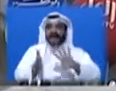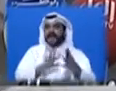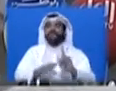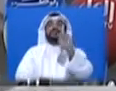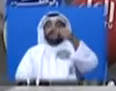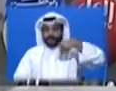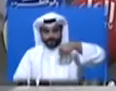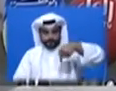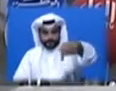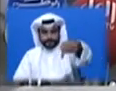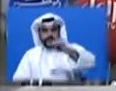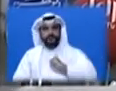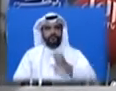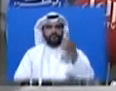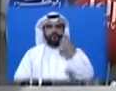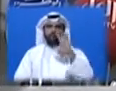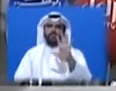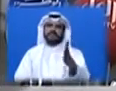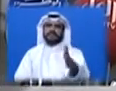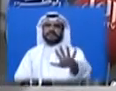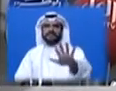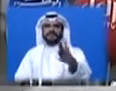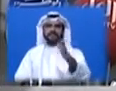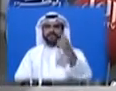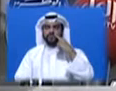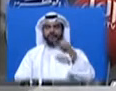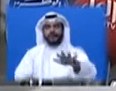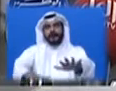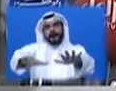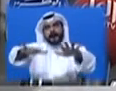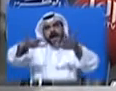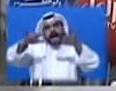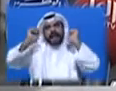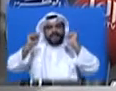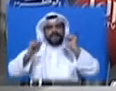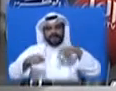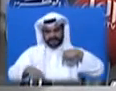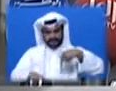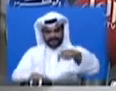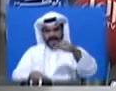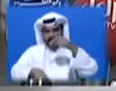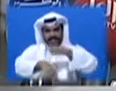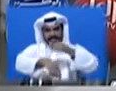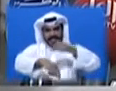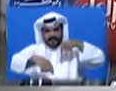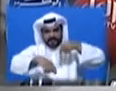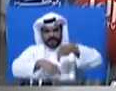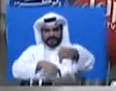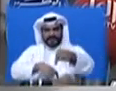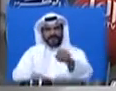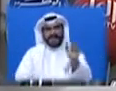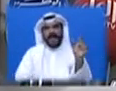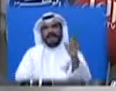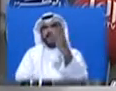راح يكون اللي متوقع أن تنتهي أو يعني خلال فترة قريبة من